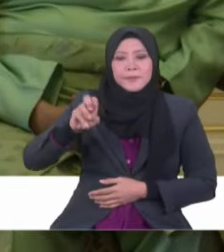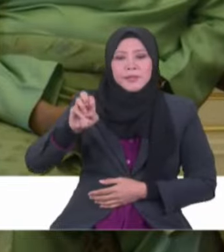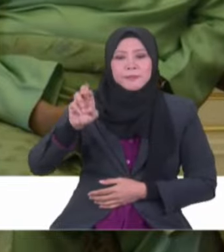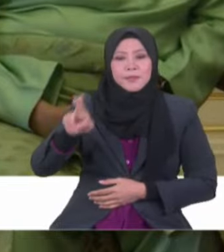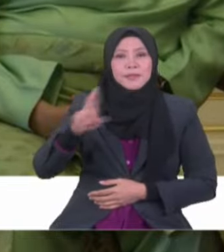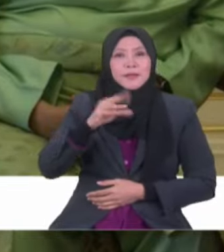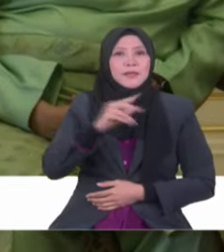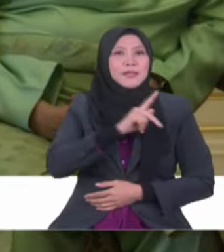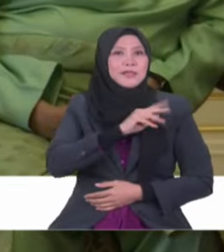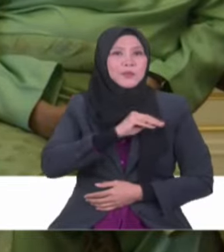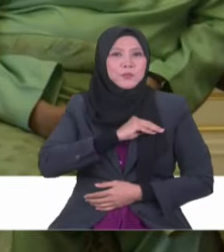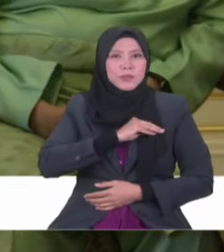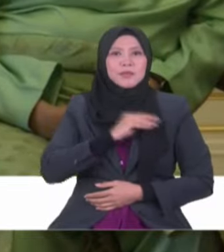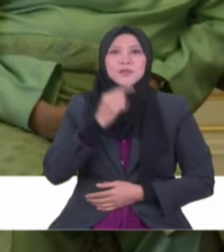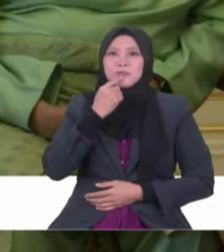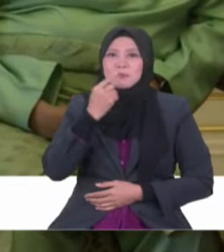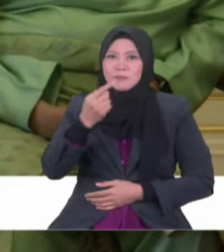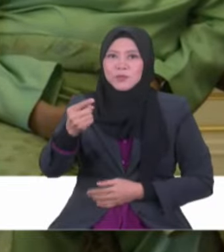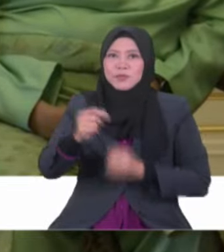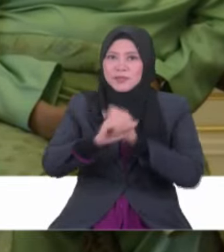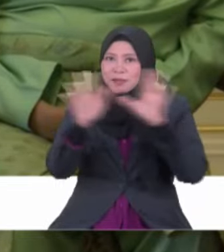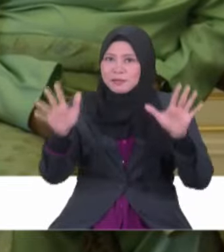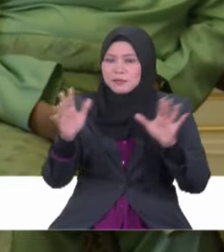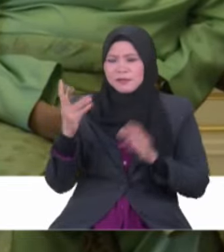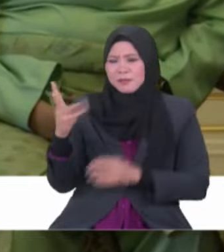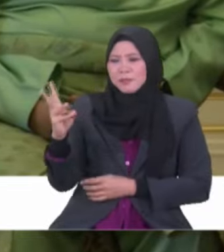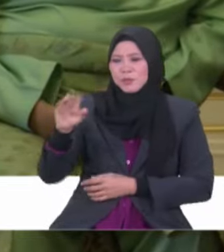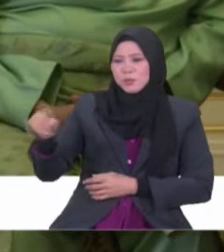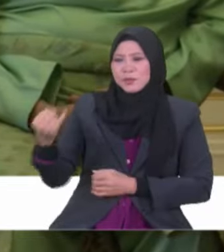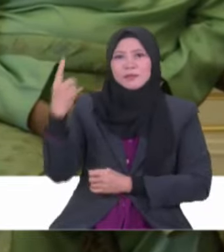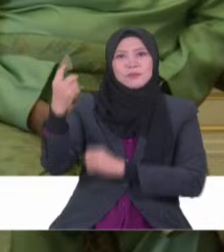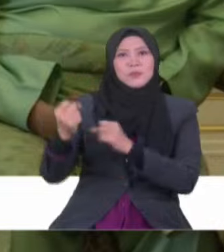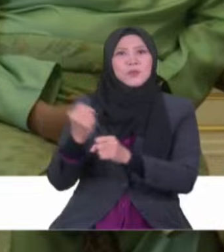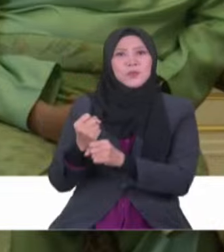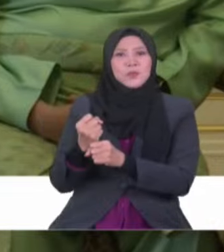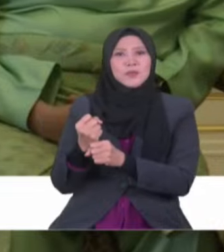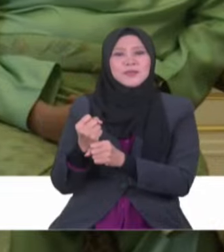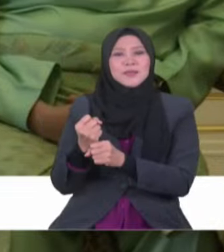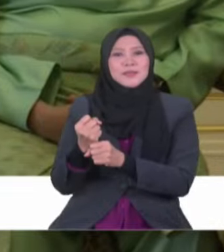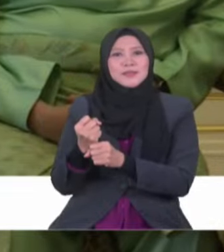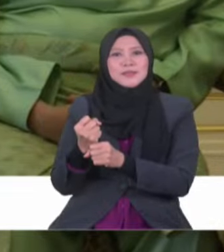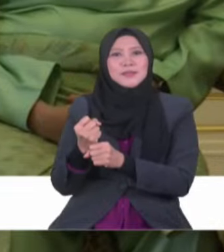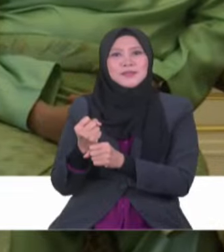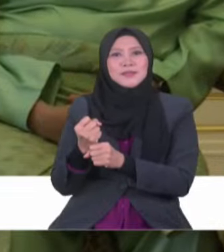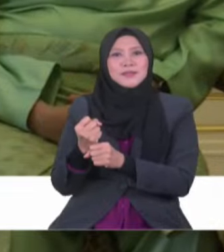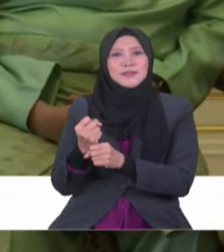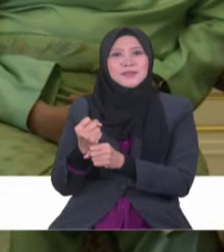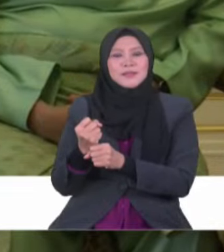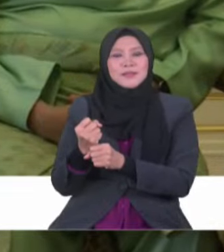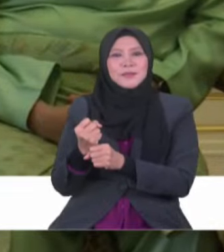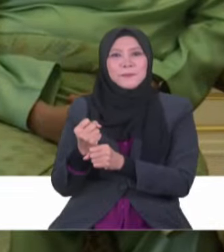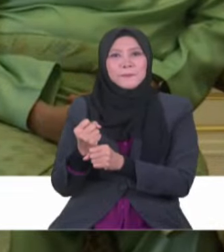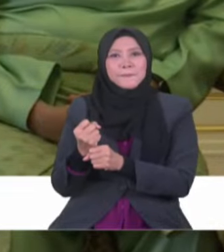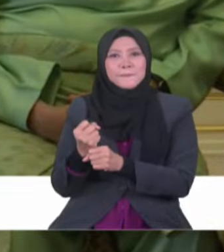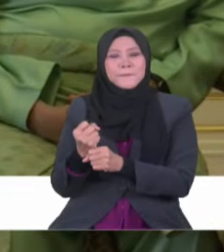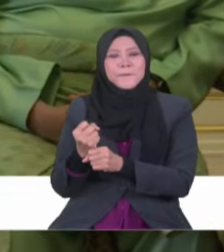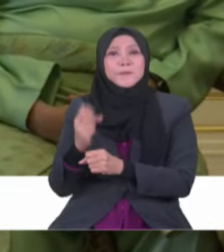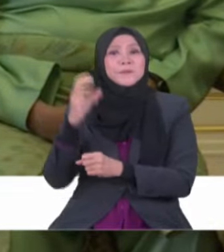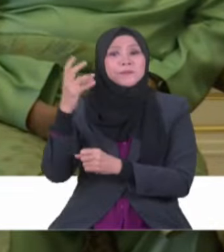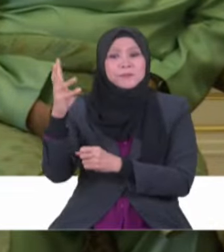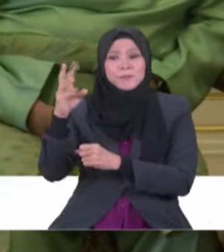menteri sebut jelas. Cuma takkan ada upaya bagi 16 juta setahun. I mean, it makes a